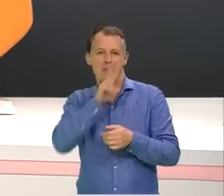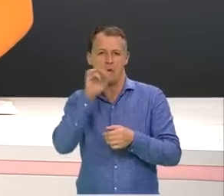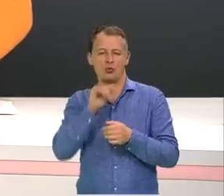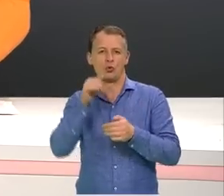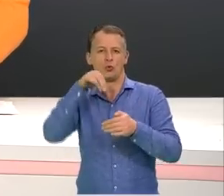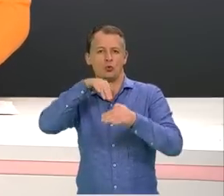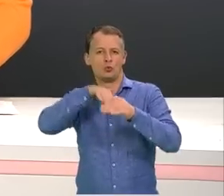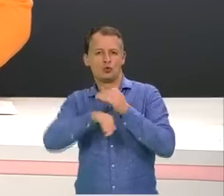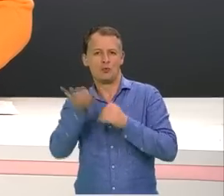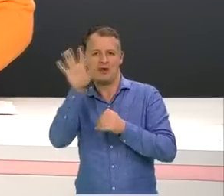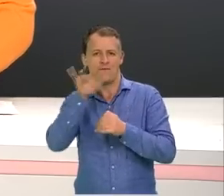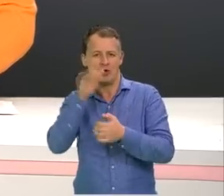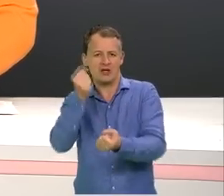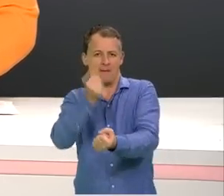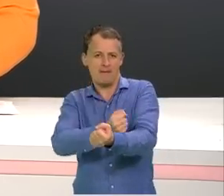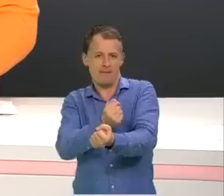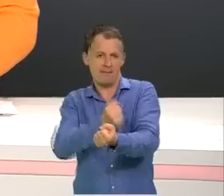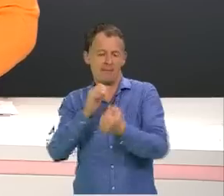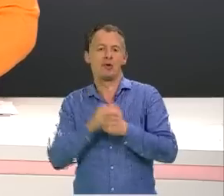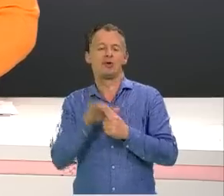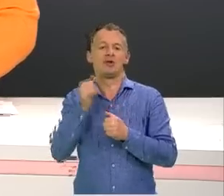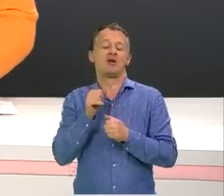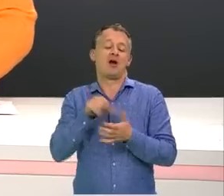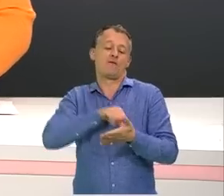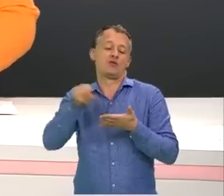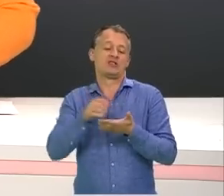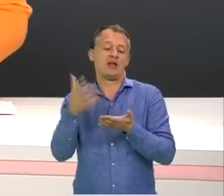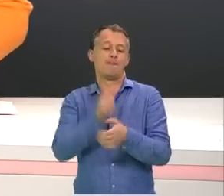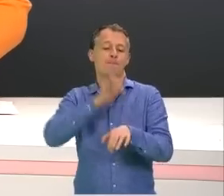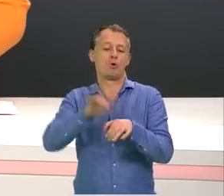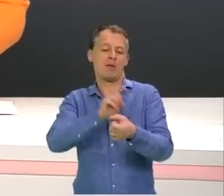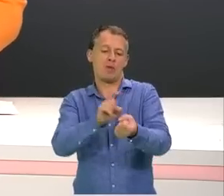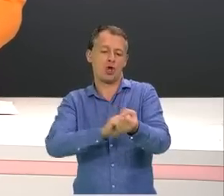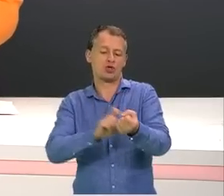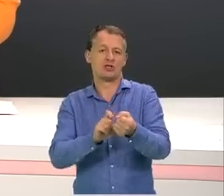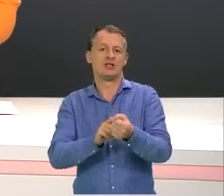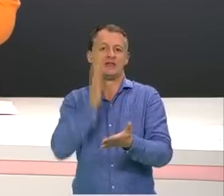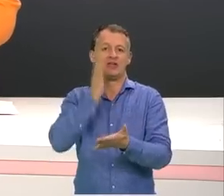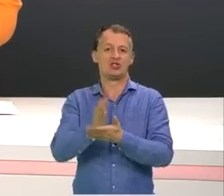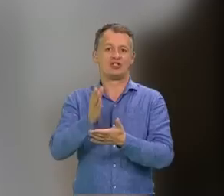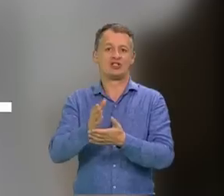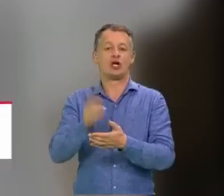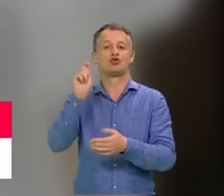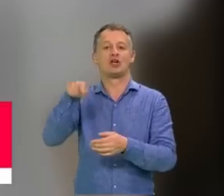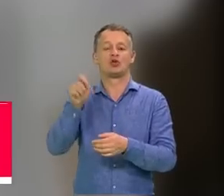și a refuzat să-i fie prelevate probe biologice. Decizia judecătorilor nu este însă definitivă.